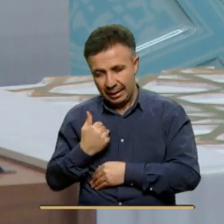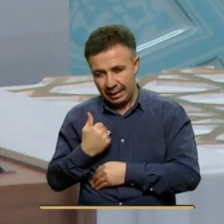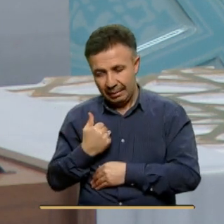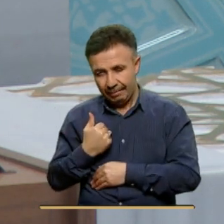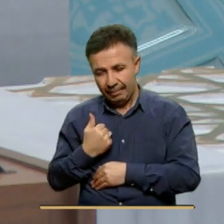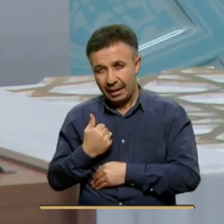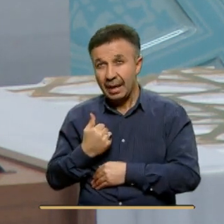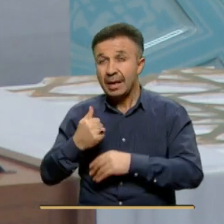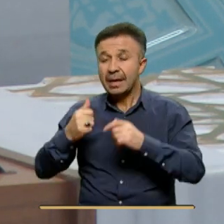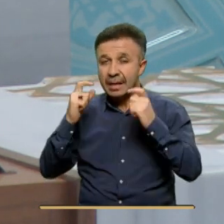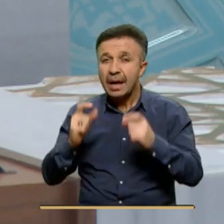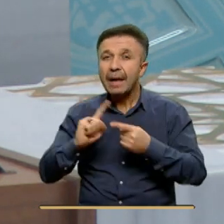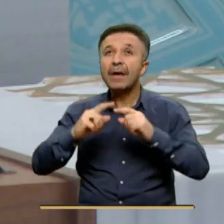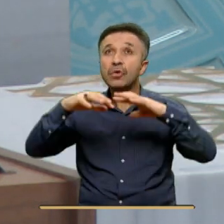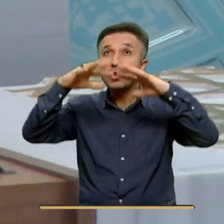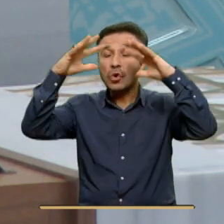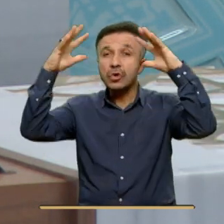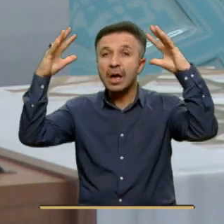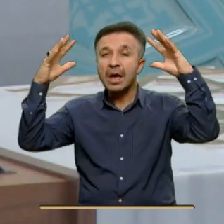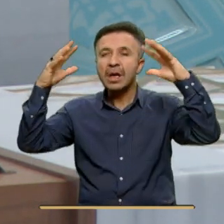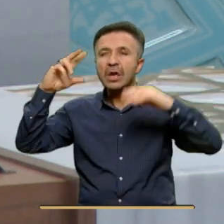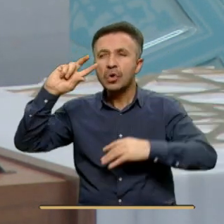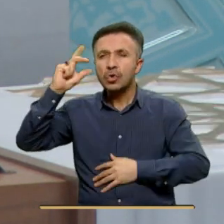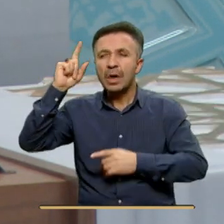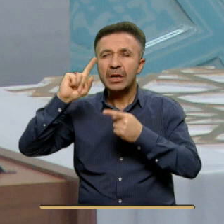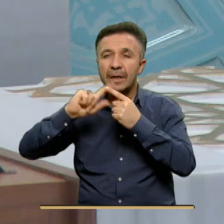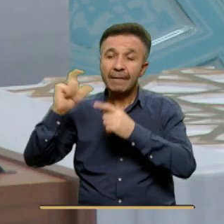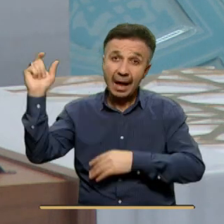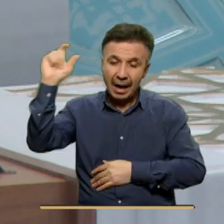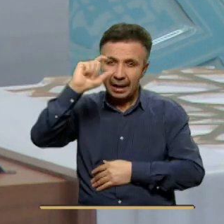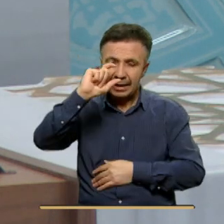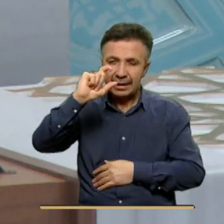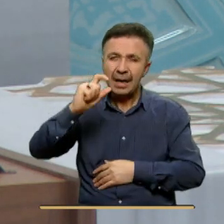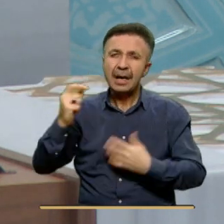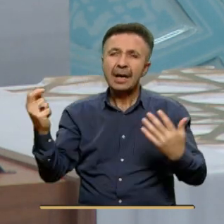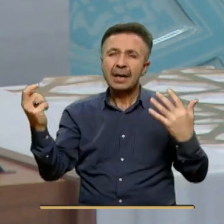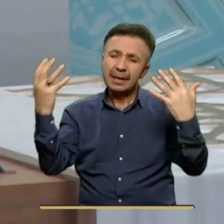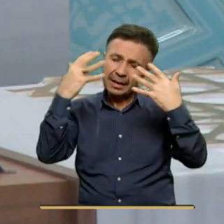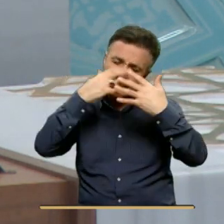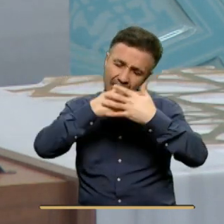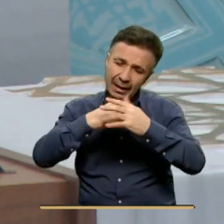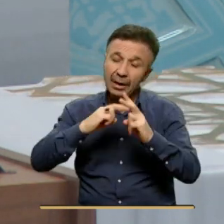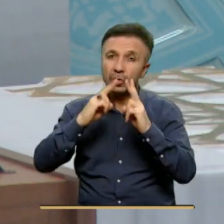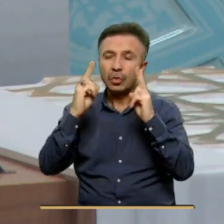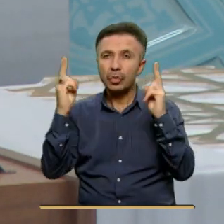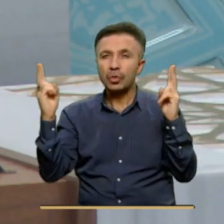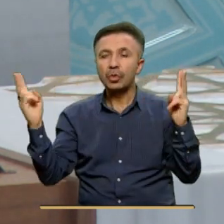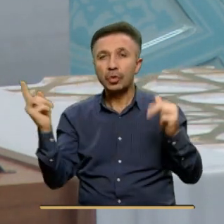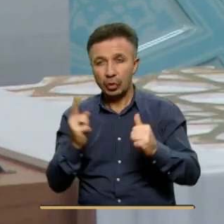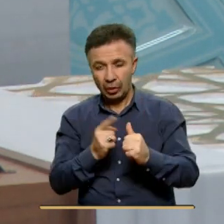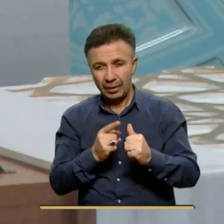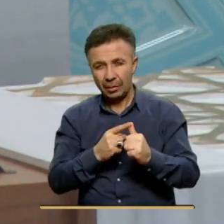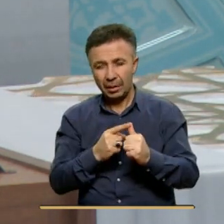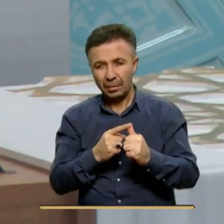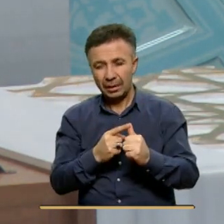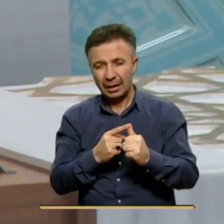ve gökte, güneş ve ay, gece ile gündüz başta olmak üzere